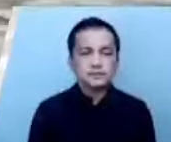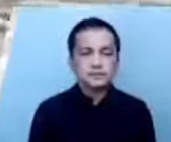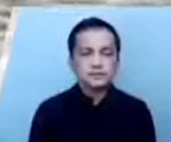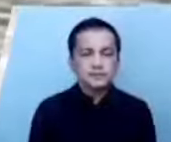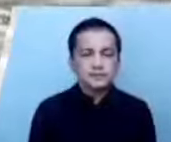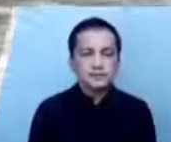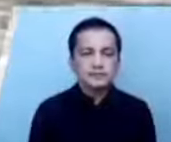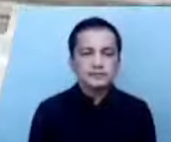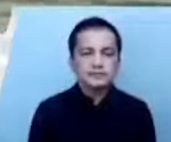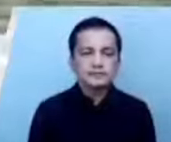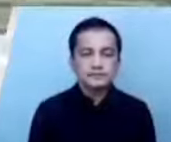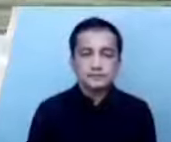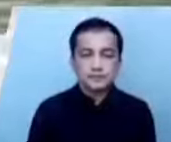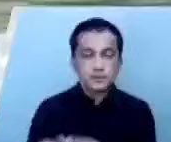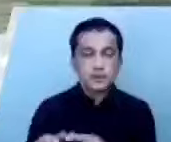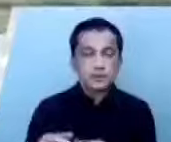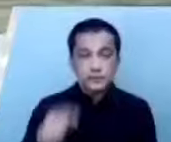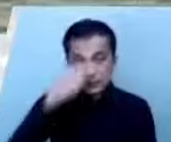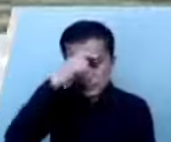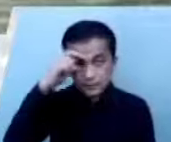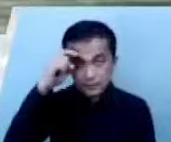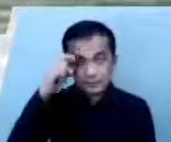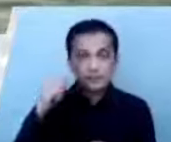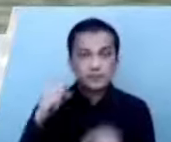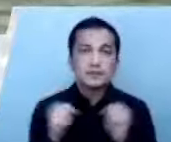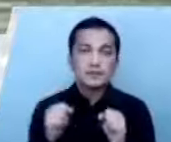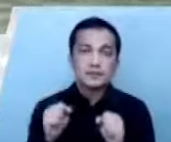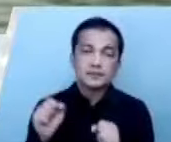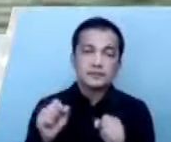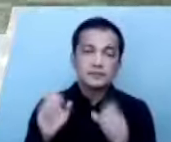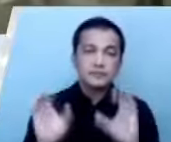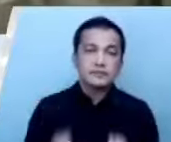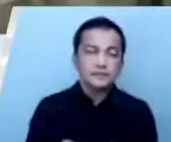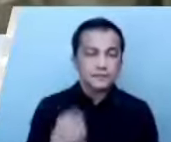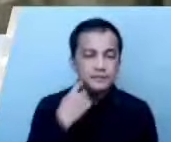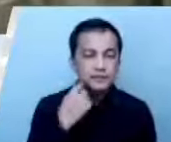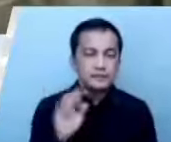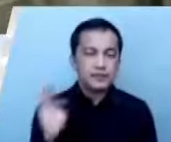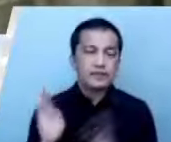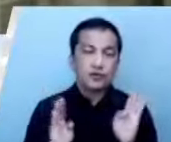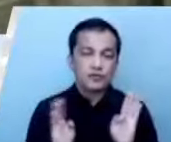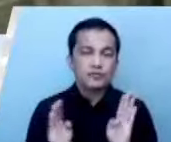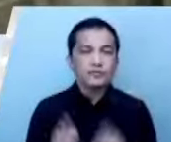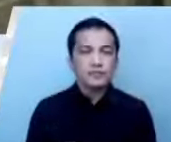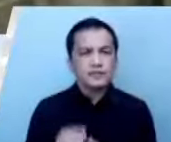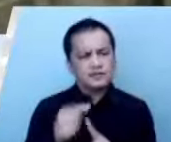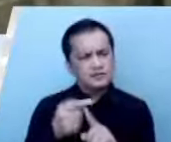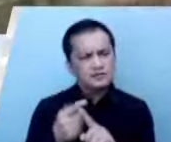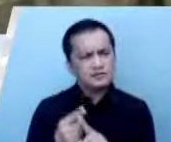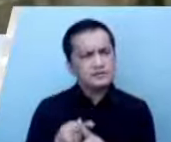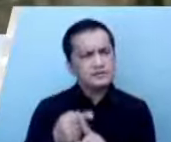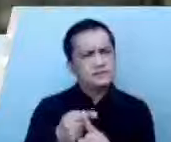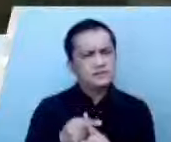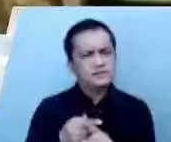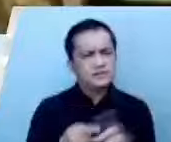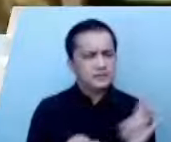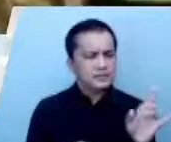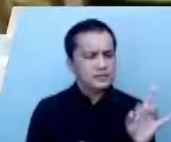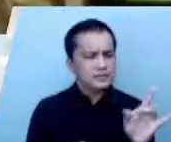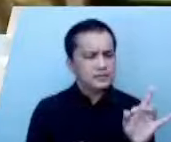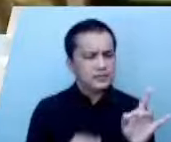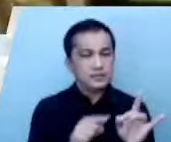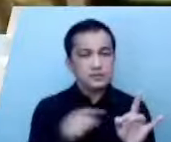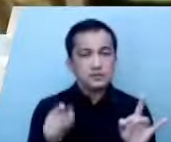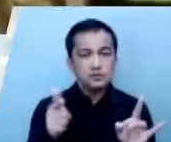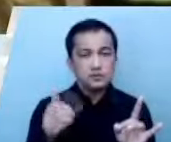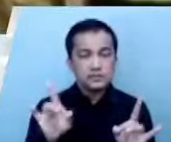Kasagsagan man ng tag-init, malamig ang klima kanina sa lungsod ng Baguio. Naglaro ang temperatura sa 18 hanggang 26 degrees Celsius